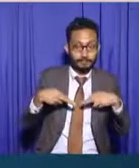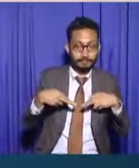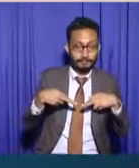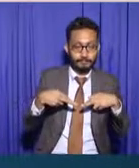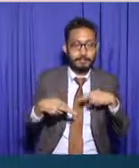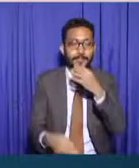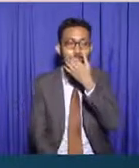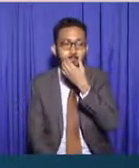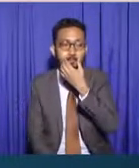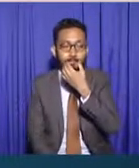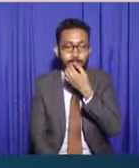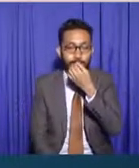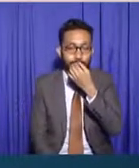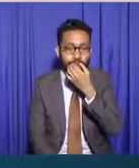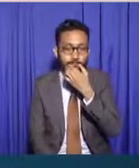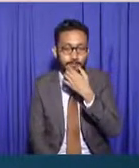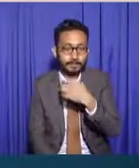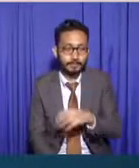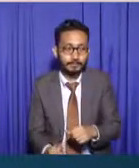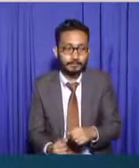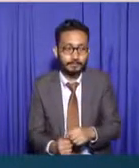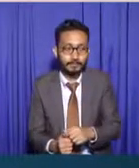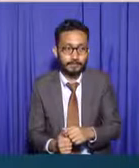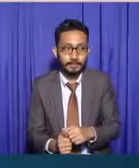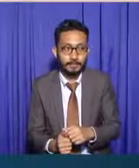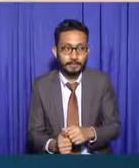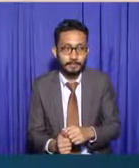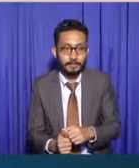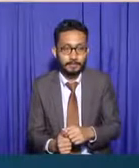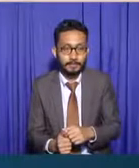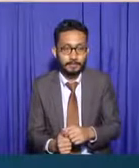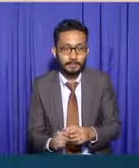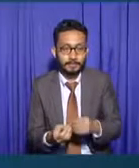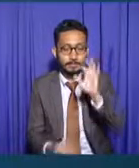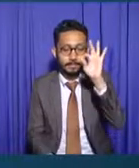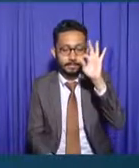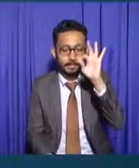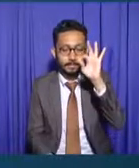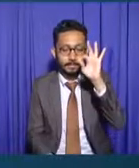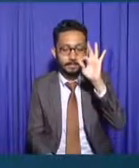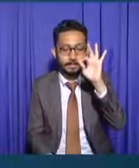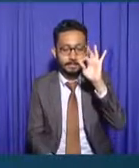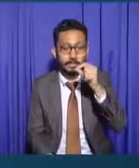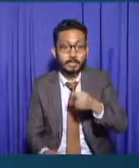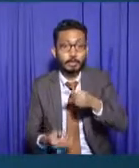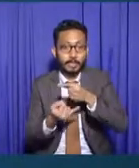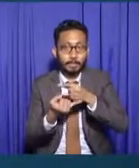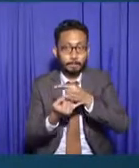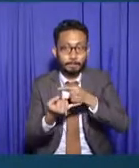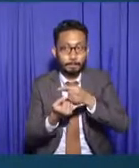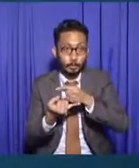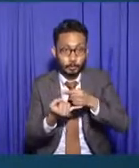mewakili Alil resesif genotip merupakan